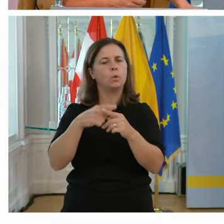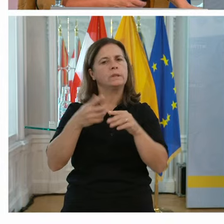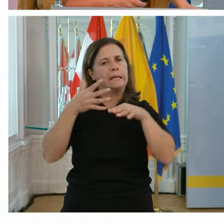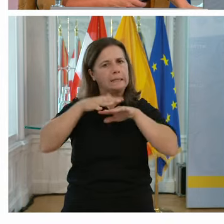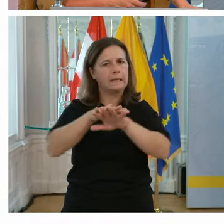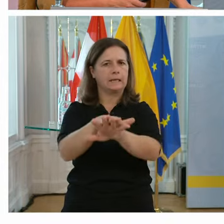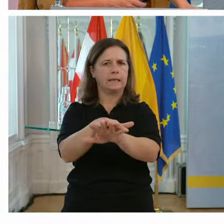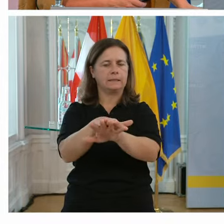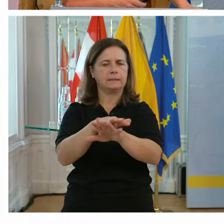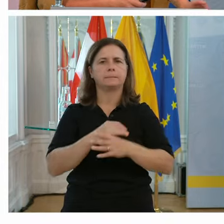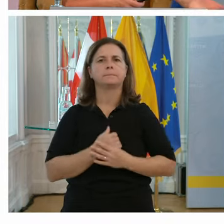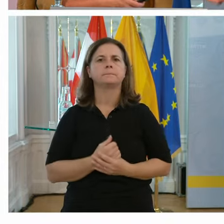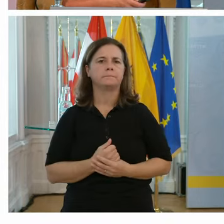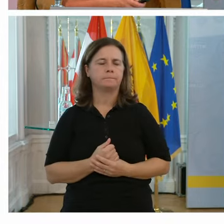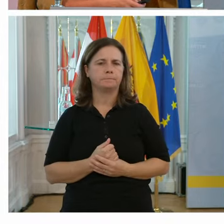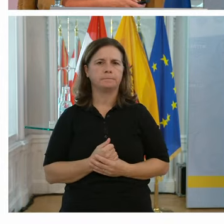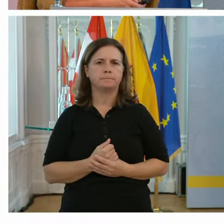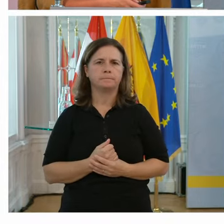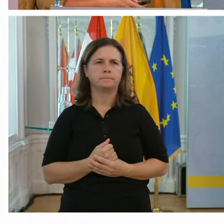integrieren.